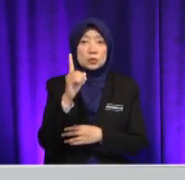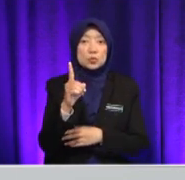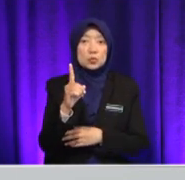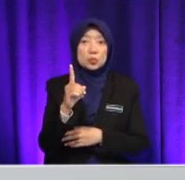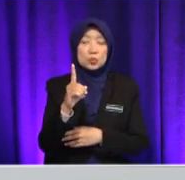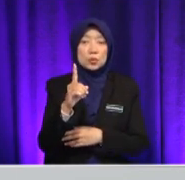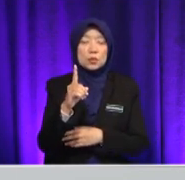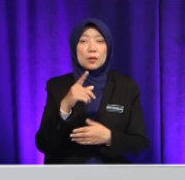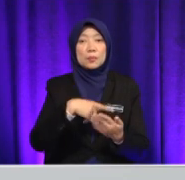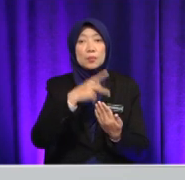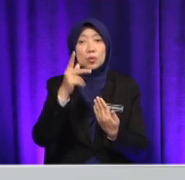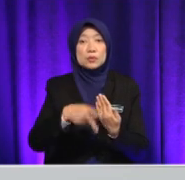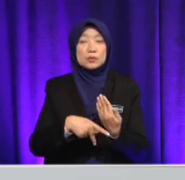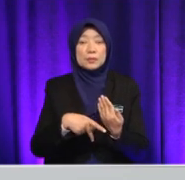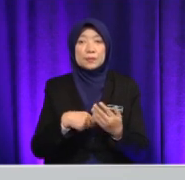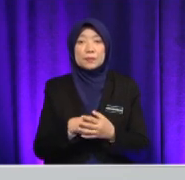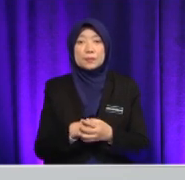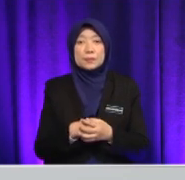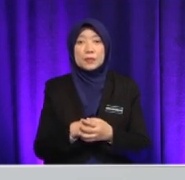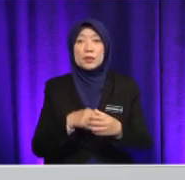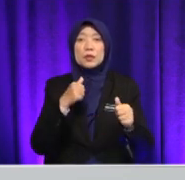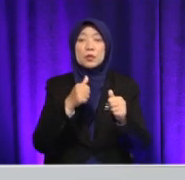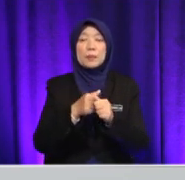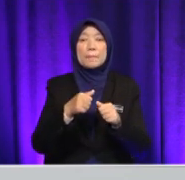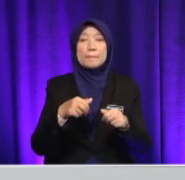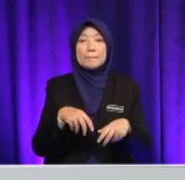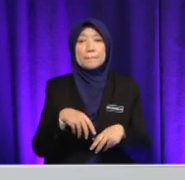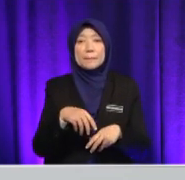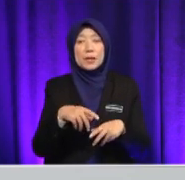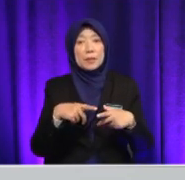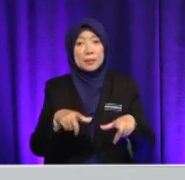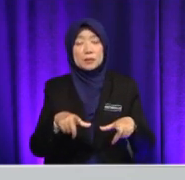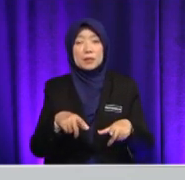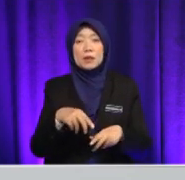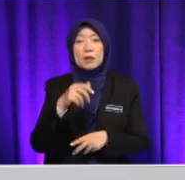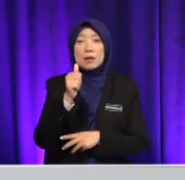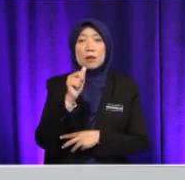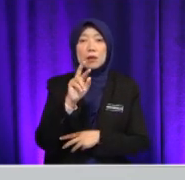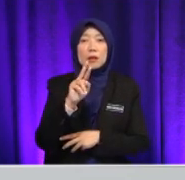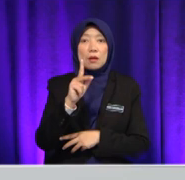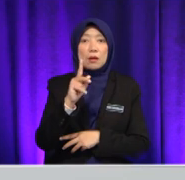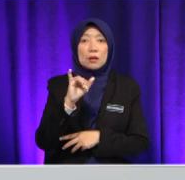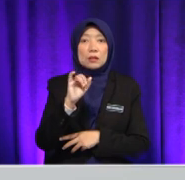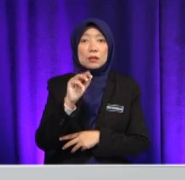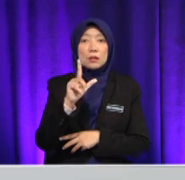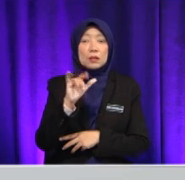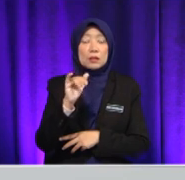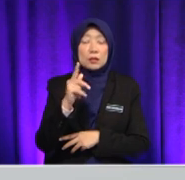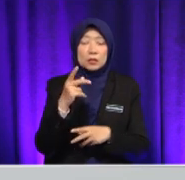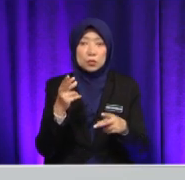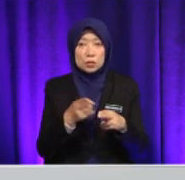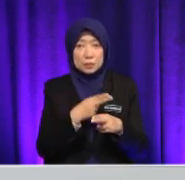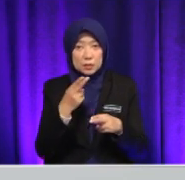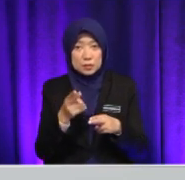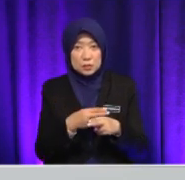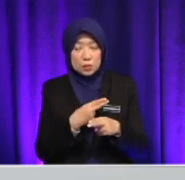Project berdasarkan apa pada akrilik Oke biasanya alat yang kita gunakan adalah pisau pemotong